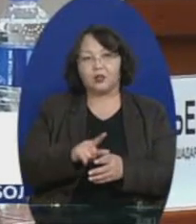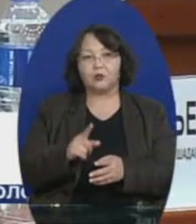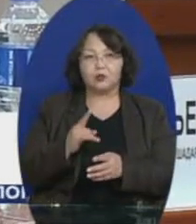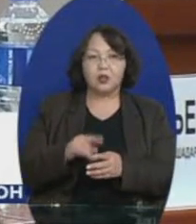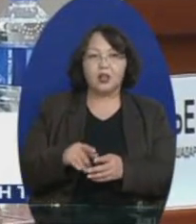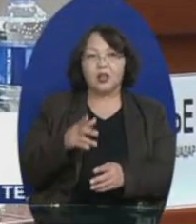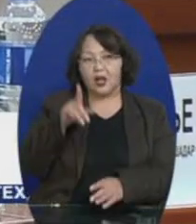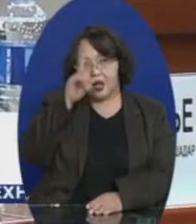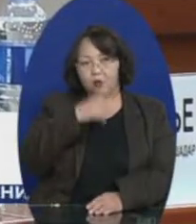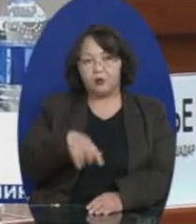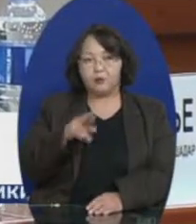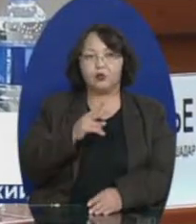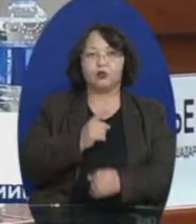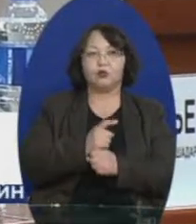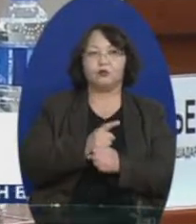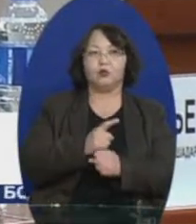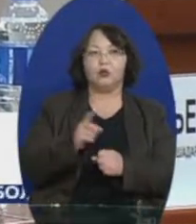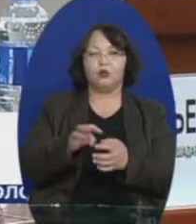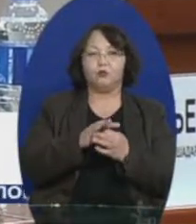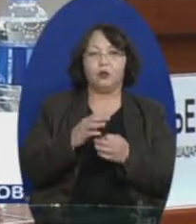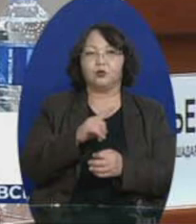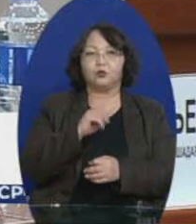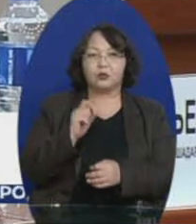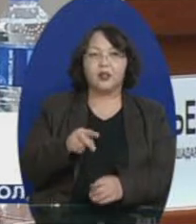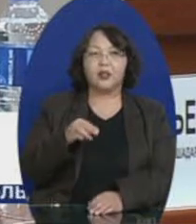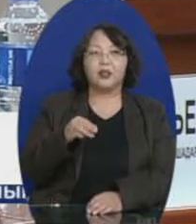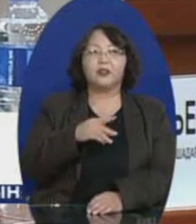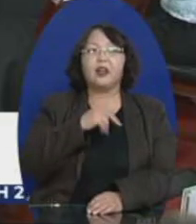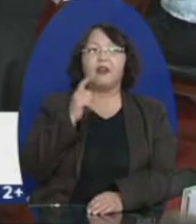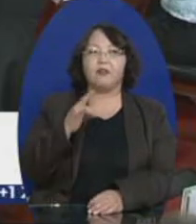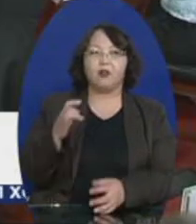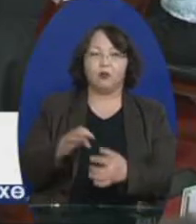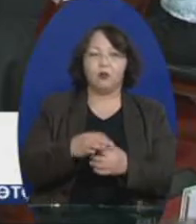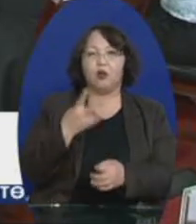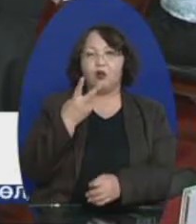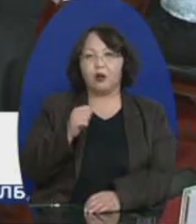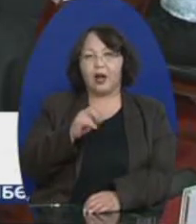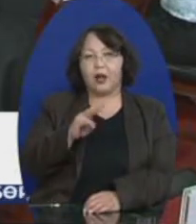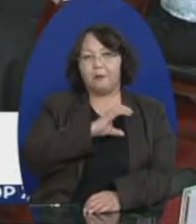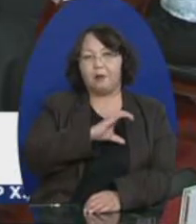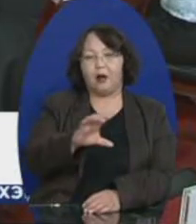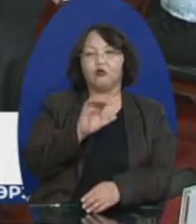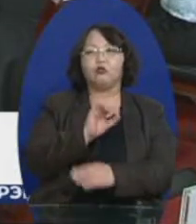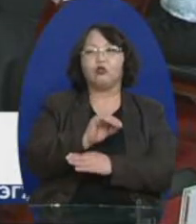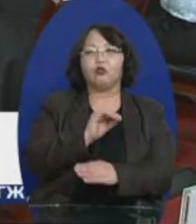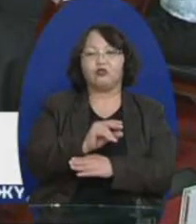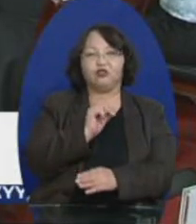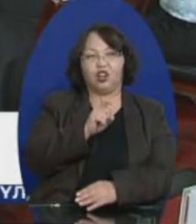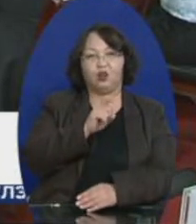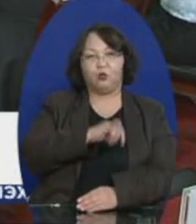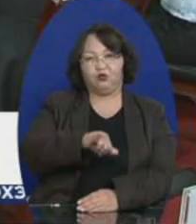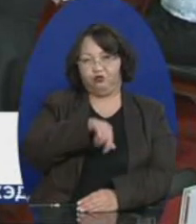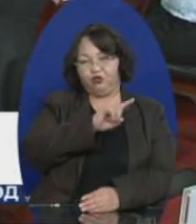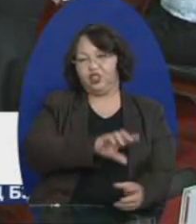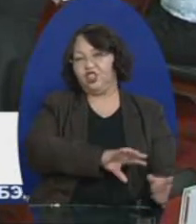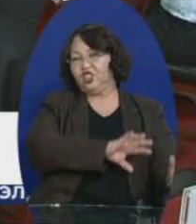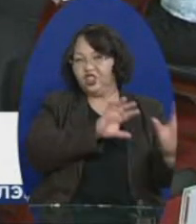үйлдвэрлэл, хөдлөмөр зуучлал, тээвэр логистик зэрэг салбарын 20 гаруй аж ахуйн нэгжийн төлөөлөл манай улсад хүрэлцэн ирсэн байна.